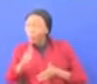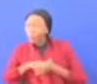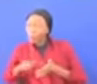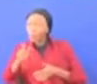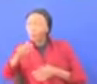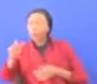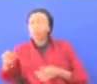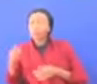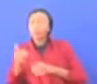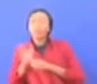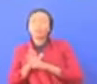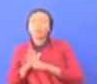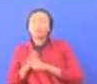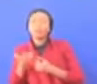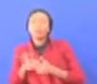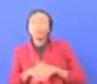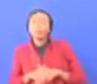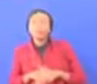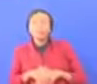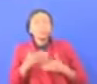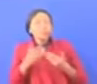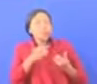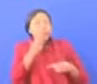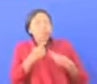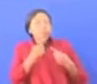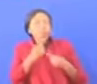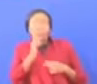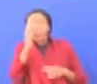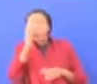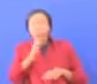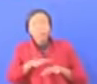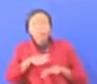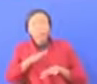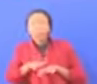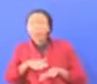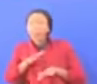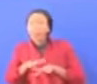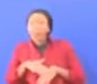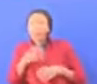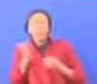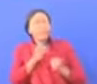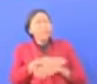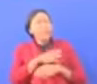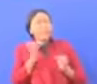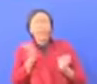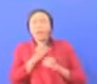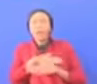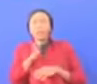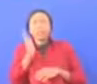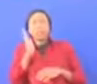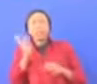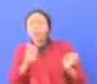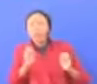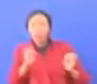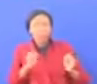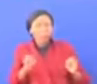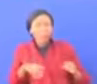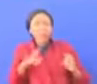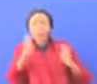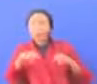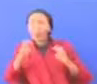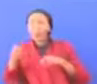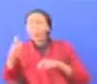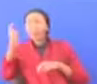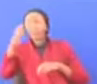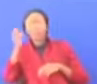mfano, nimesema nimuombe Mungu labda nizungumze taratibu, maana kiupo nimeshalia, sijasikilizwa, nimerugaruga kichwa, sijasikilizwa. Sasa sio